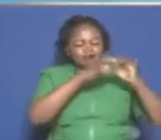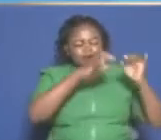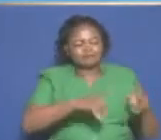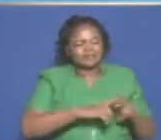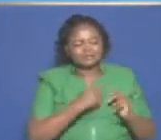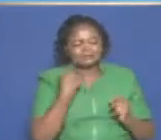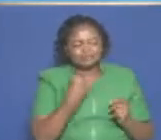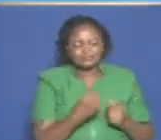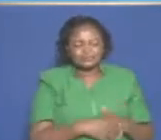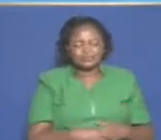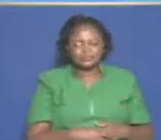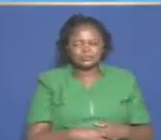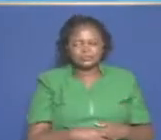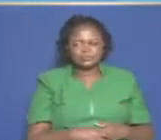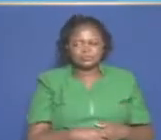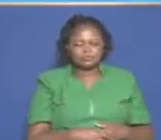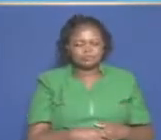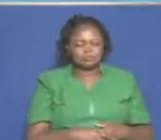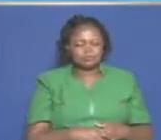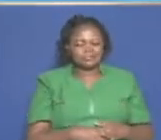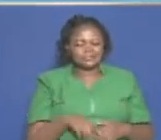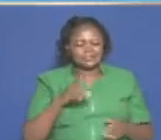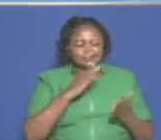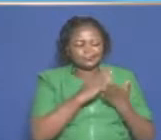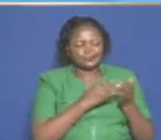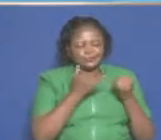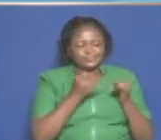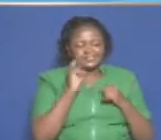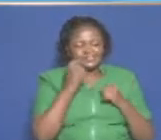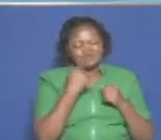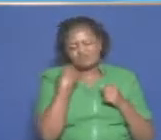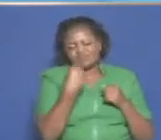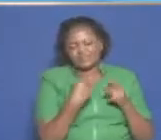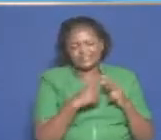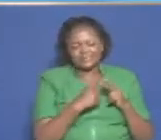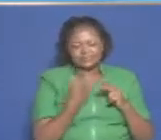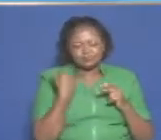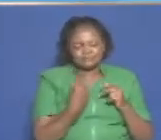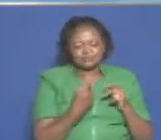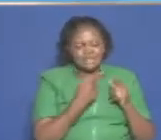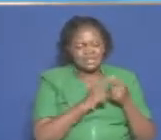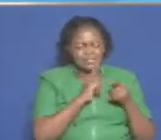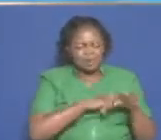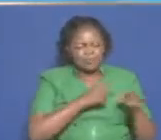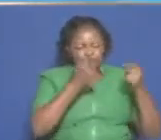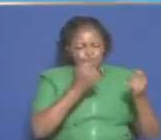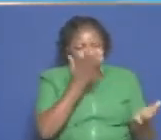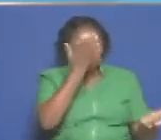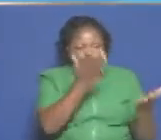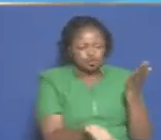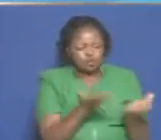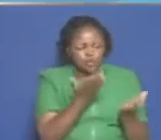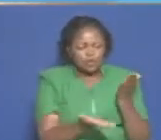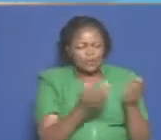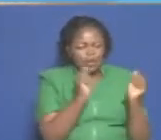ugatuzi kutekelezwa nchini Kenya. Najua kwamba tukijaribu kulinganisha na